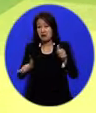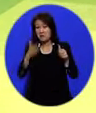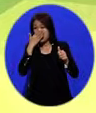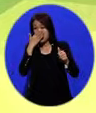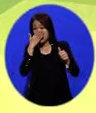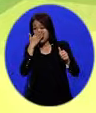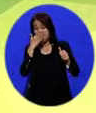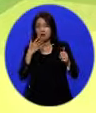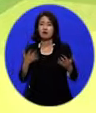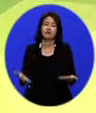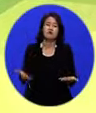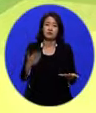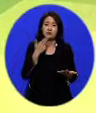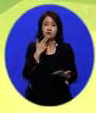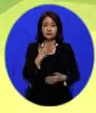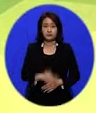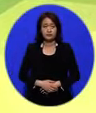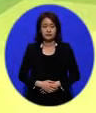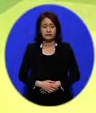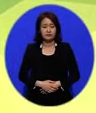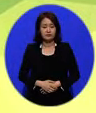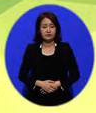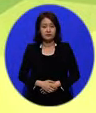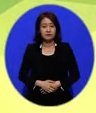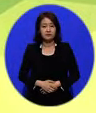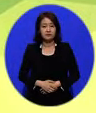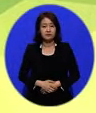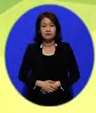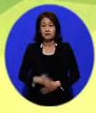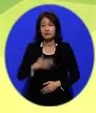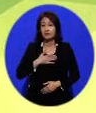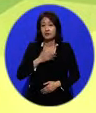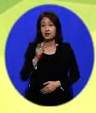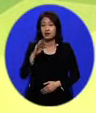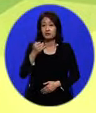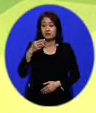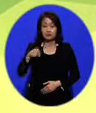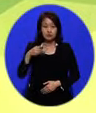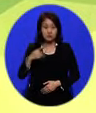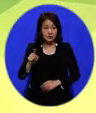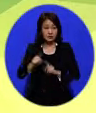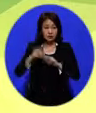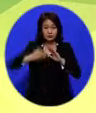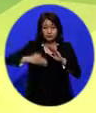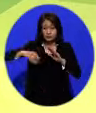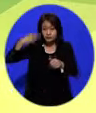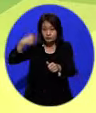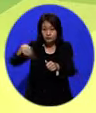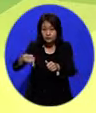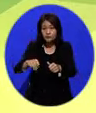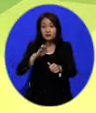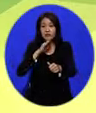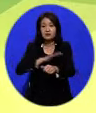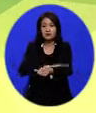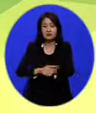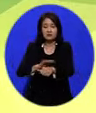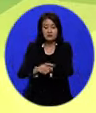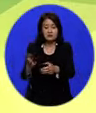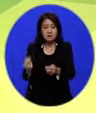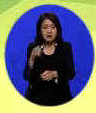시킬까요? 네, 아닙니다. 저는 이 하브르타 교육이요, 공교육에 굉장히 좀 많이 정착이